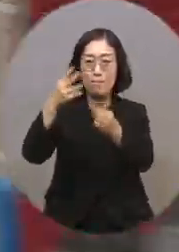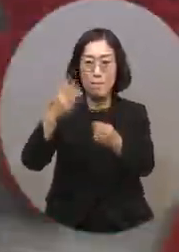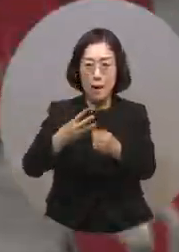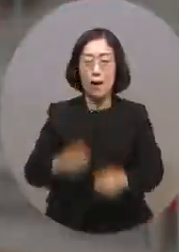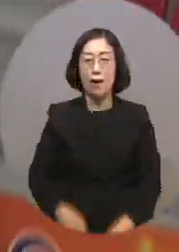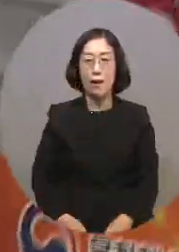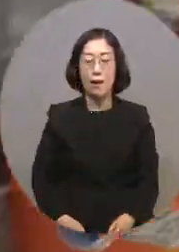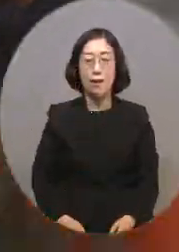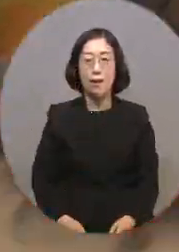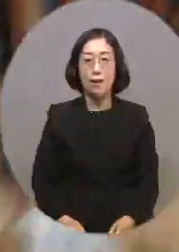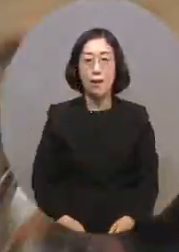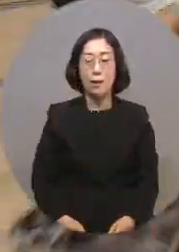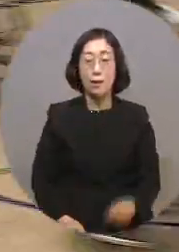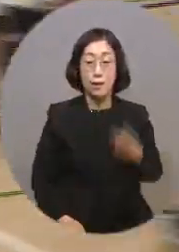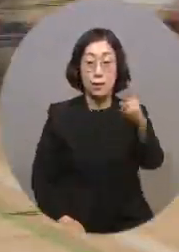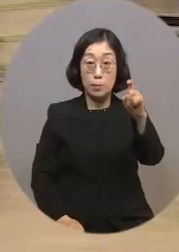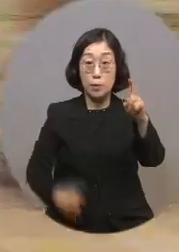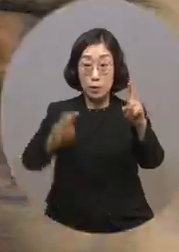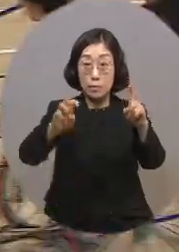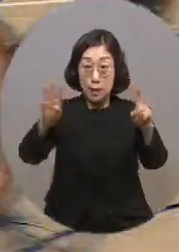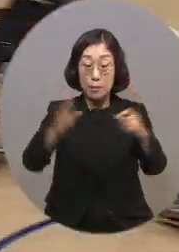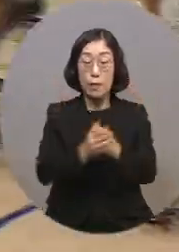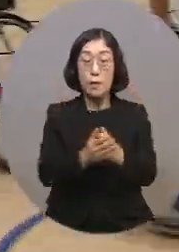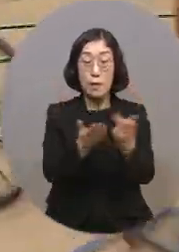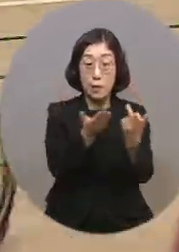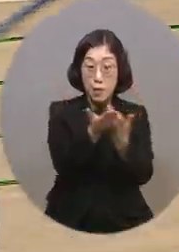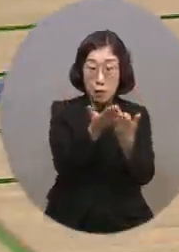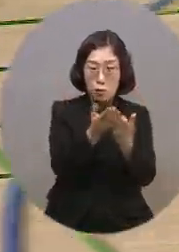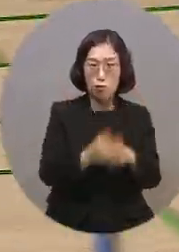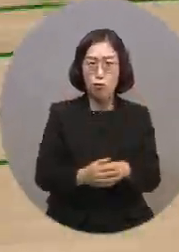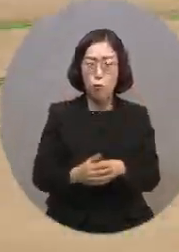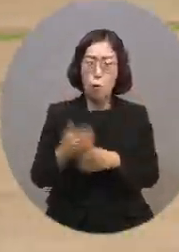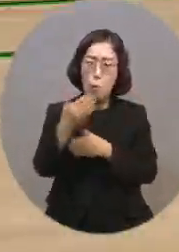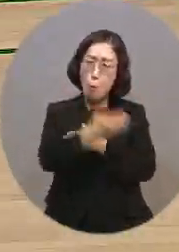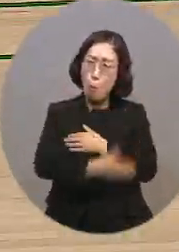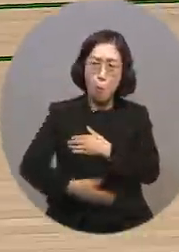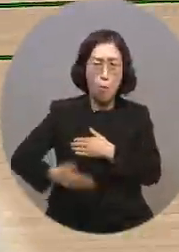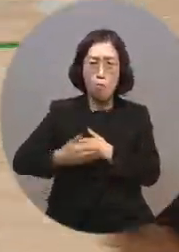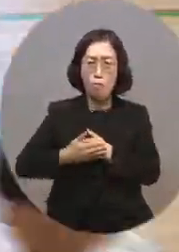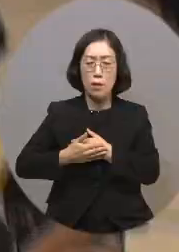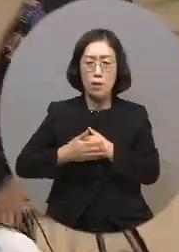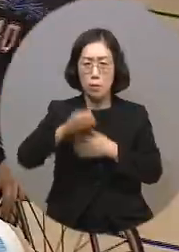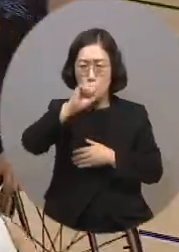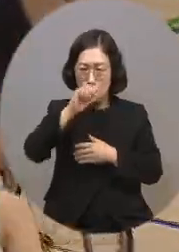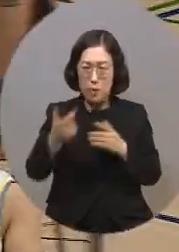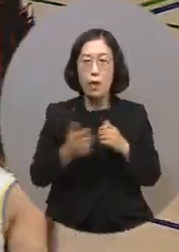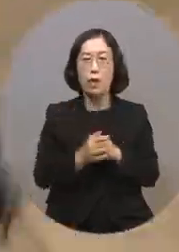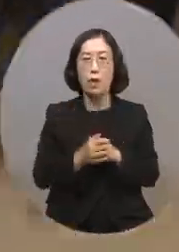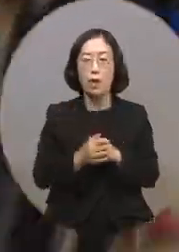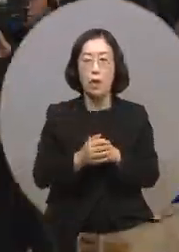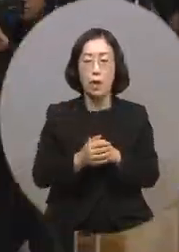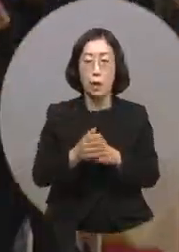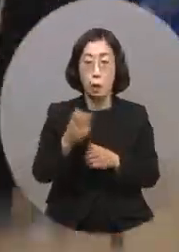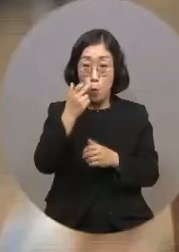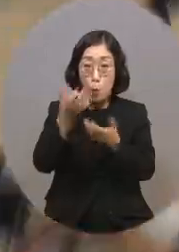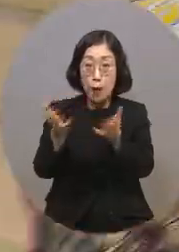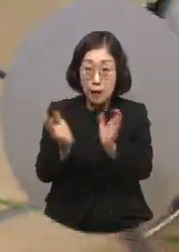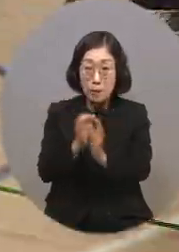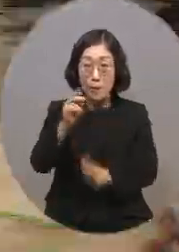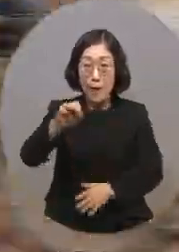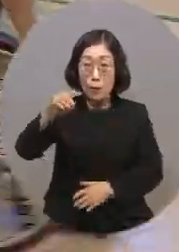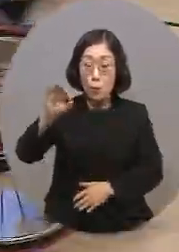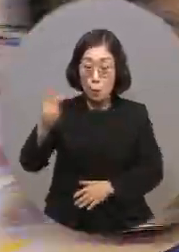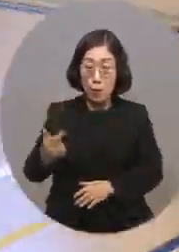지난 23일 경기에서는 제주 초카이 선수가 컨디션 난조를 보이는 가운데 코에이 양동길 선수가